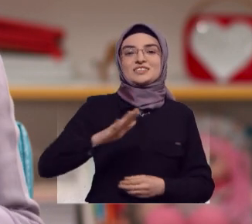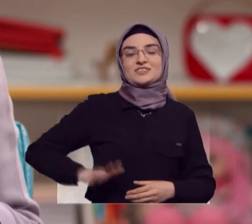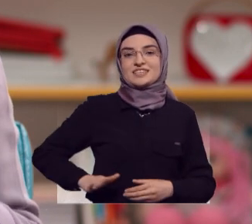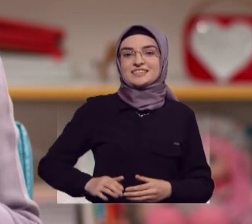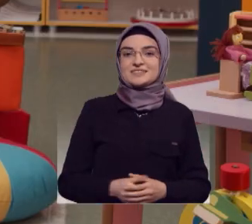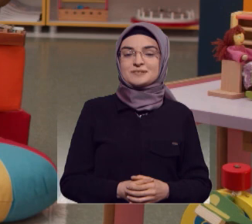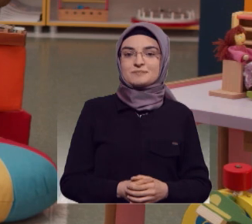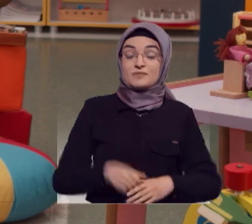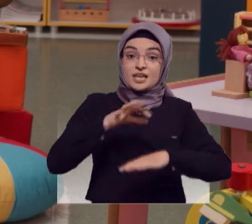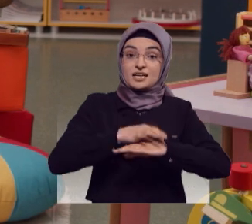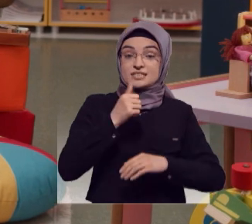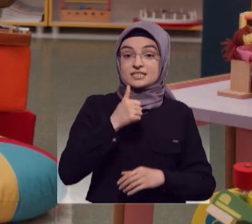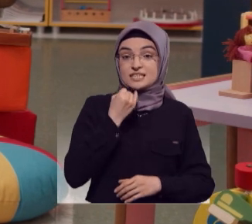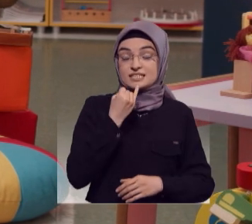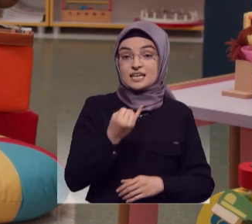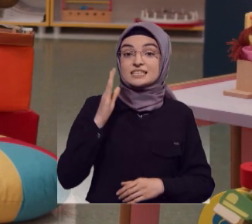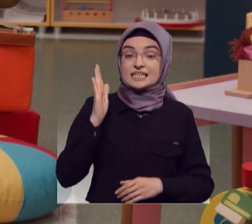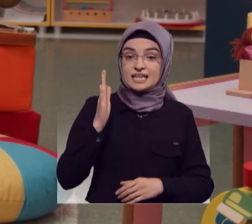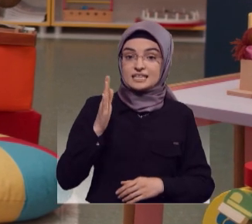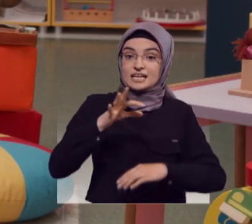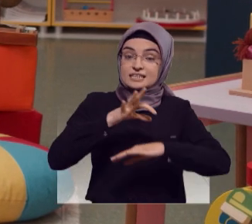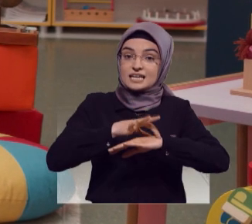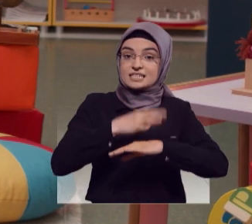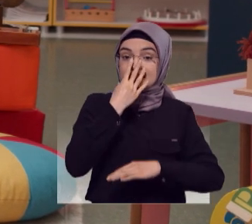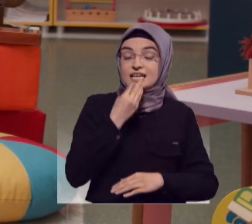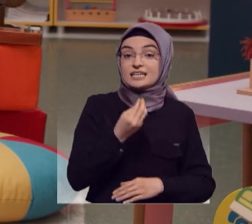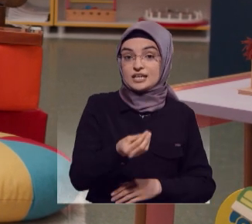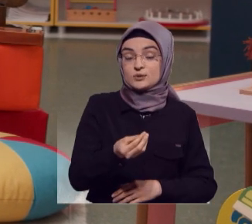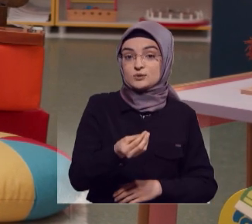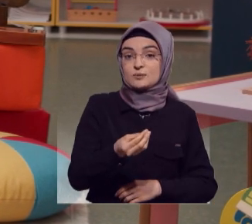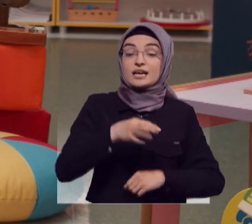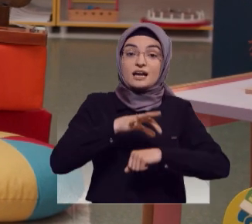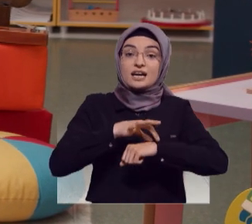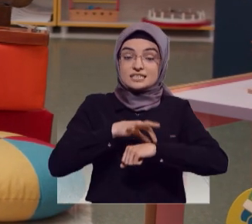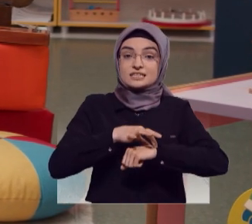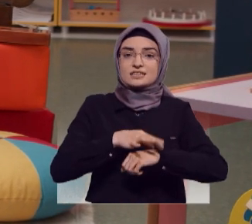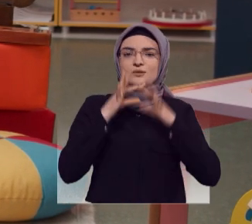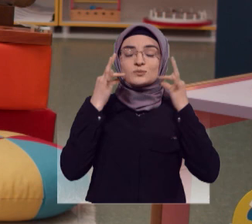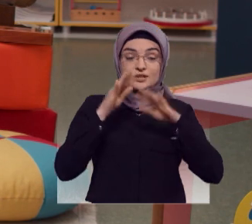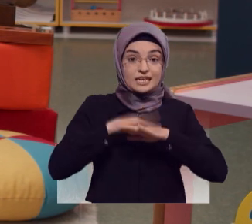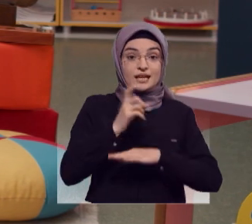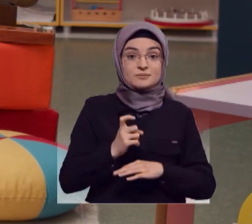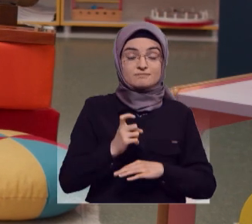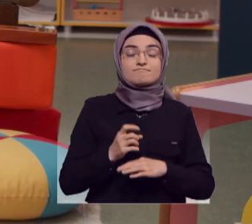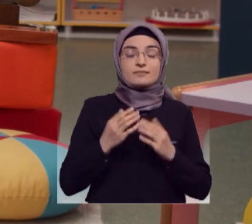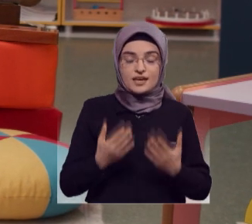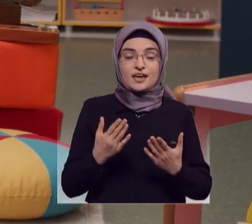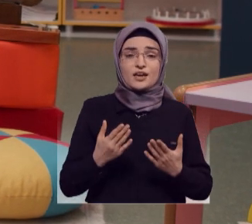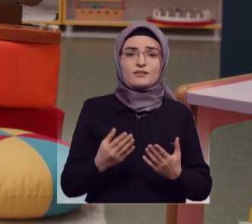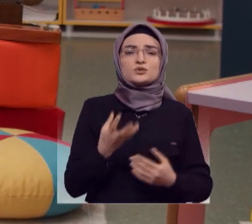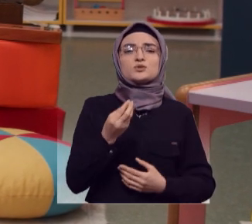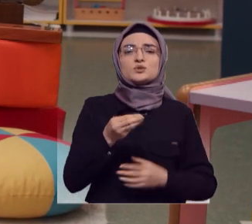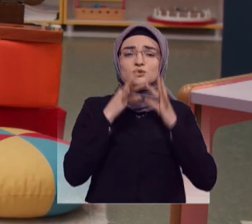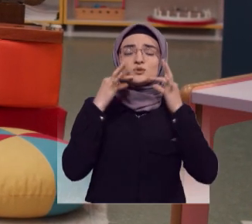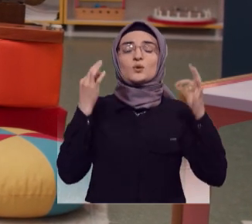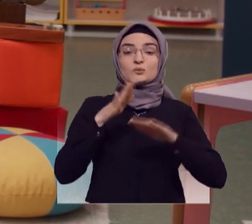çocuklar size. Hasta ziyaretine giderken hastaya hediye götürmek hastayı mutlu eder mi? Evet zıp zıp